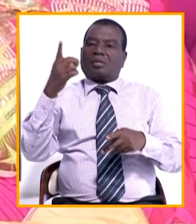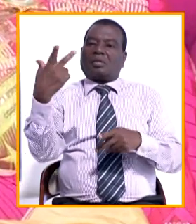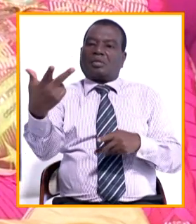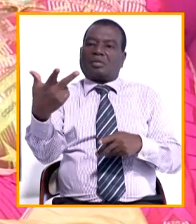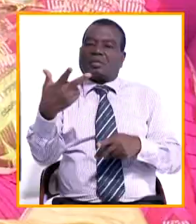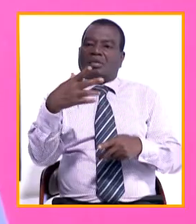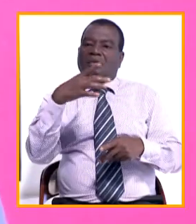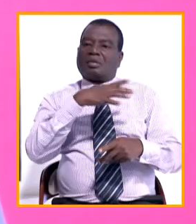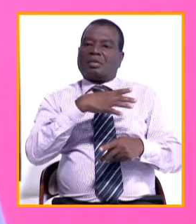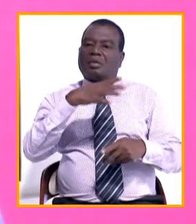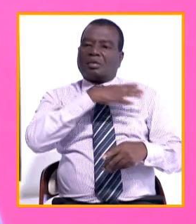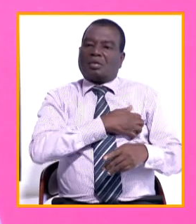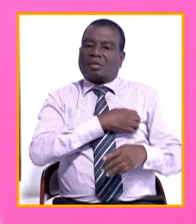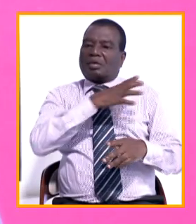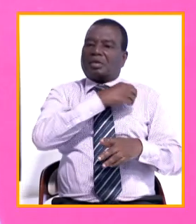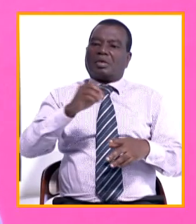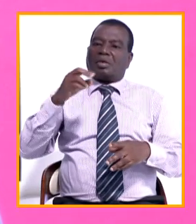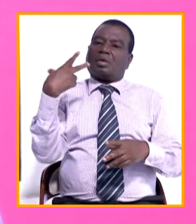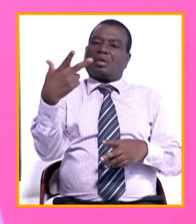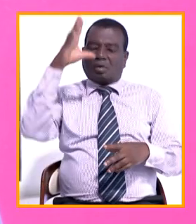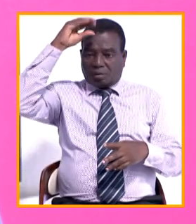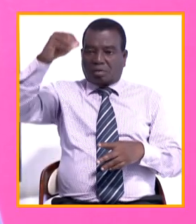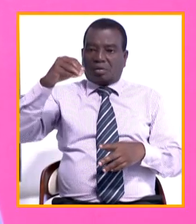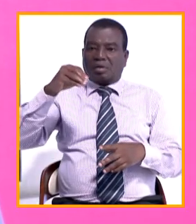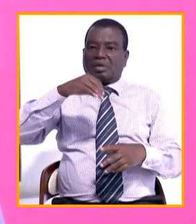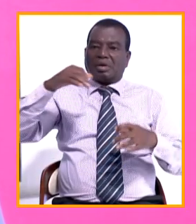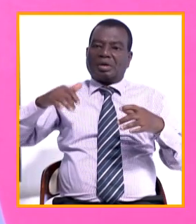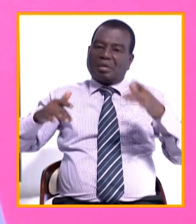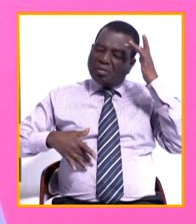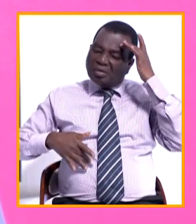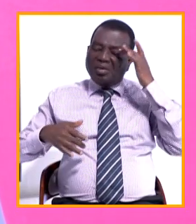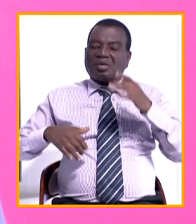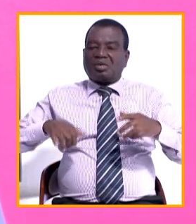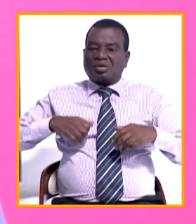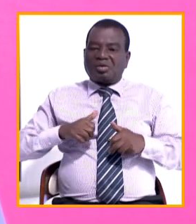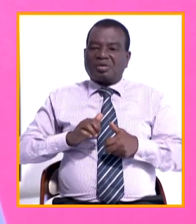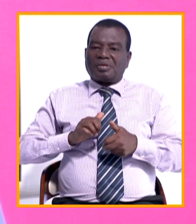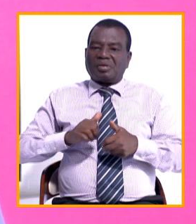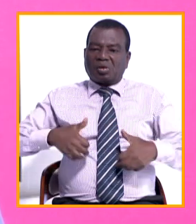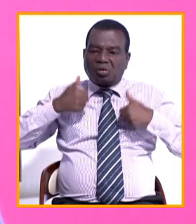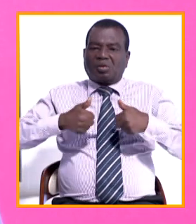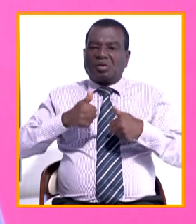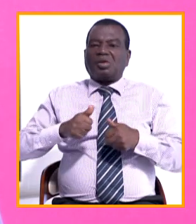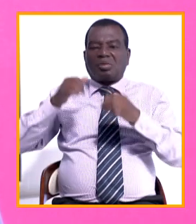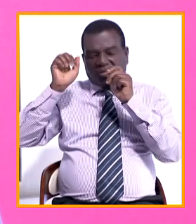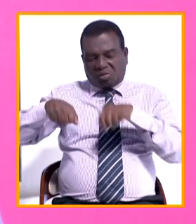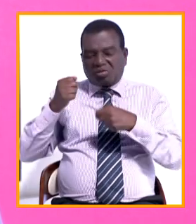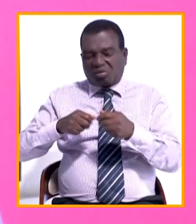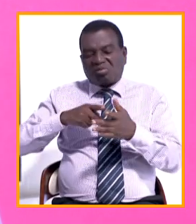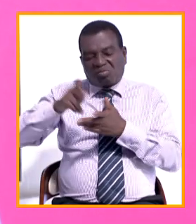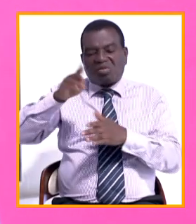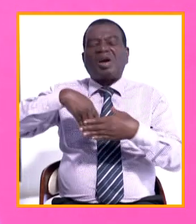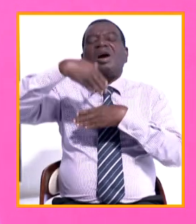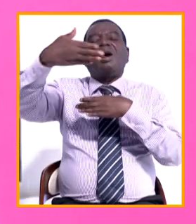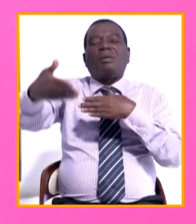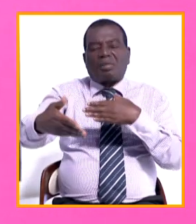Aucun traitement ne doit être retardé par manque d'argent. Les patients se traitent, ils ont la possibilité de payer après, à leur rythme ou